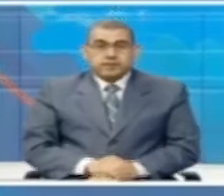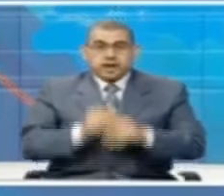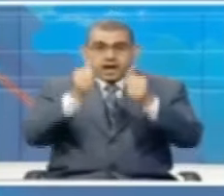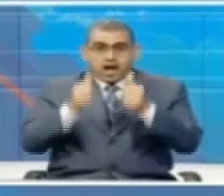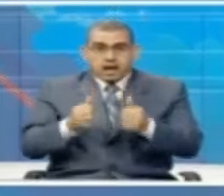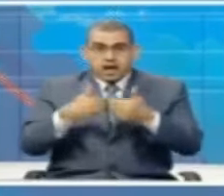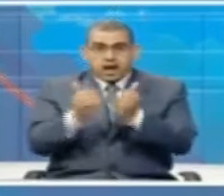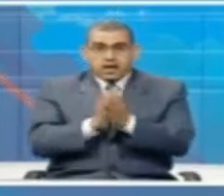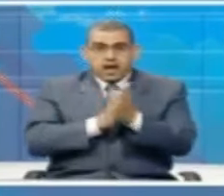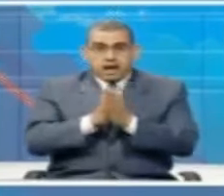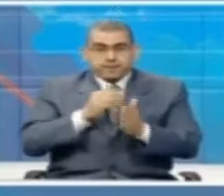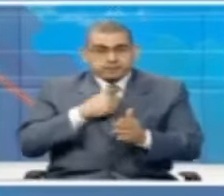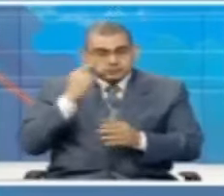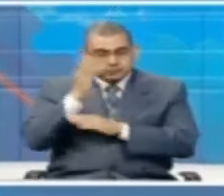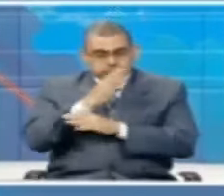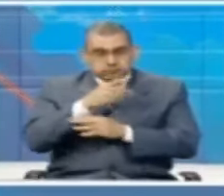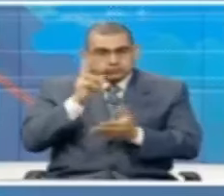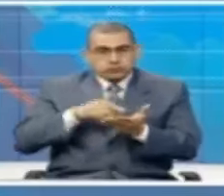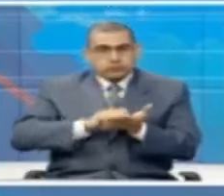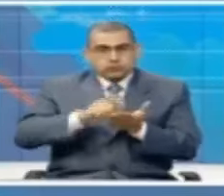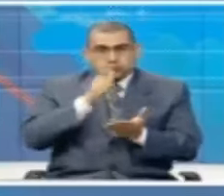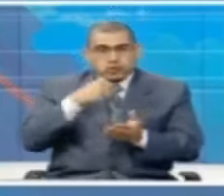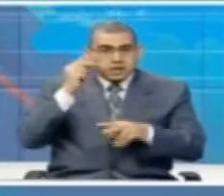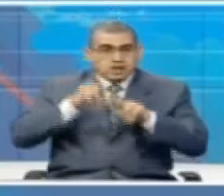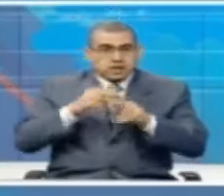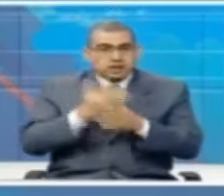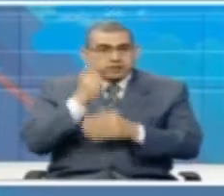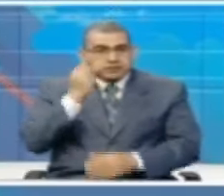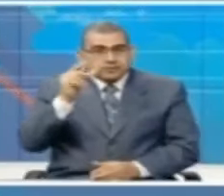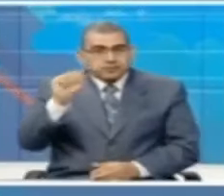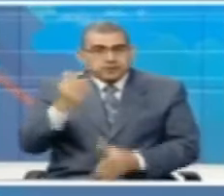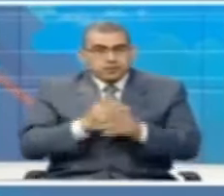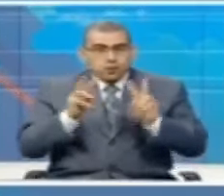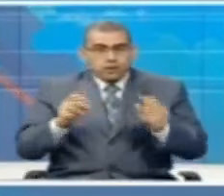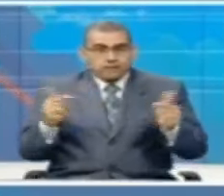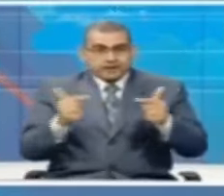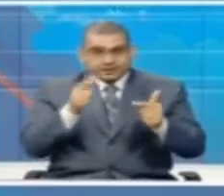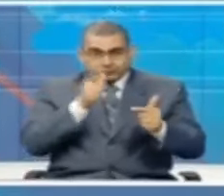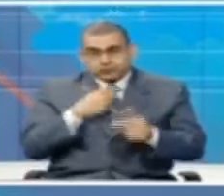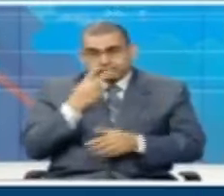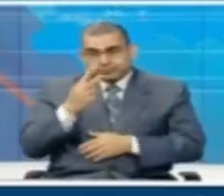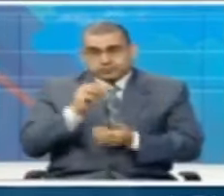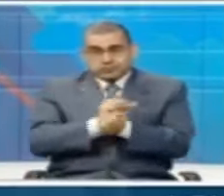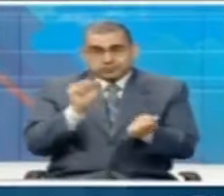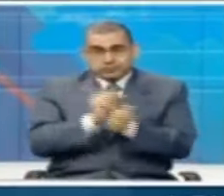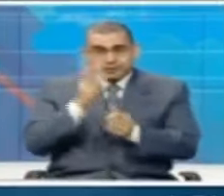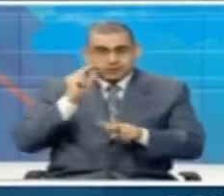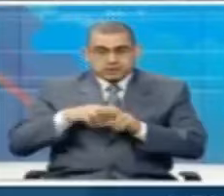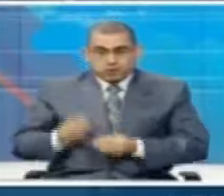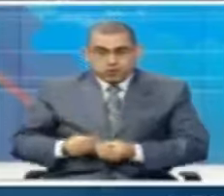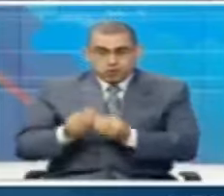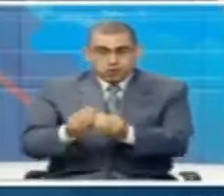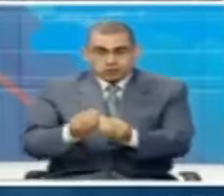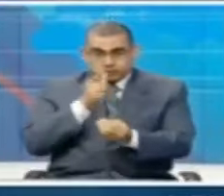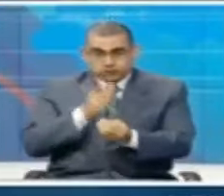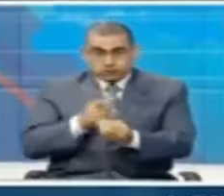أعلنت حركة حماس أنها تدرس رد إسرائيل على مقترح بشأن هدنة في قطاع غزة وإطلاق سراح رهائن محتجزين في